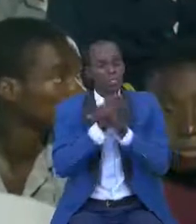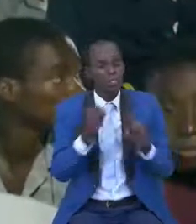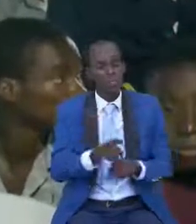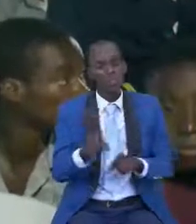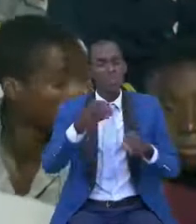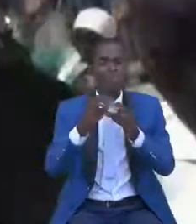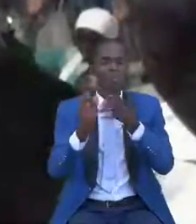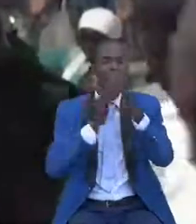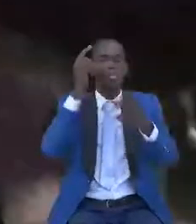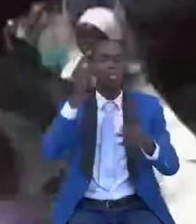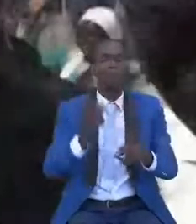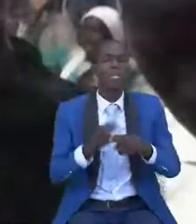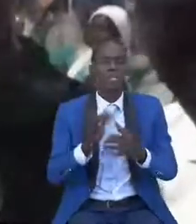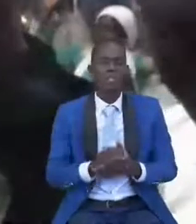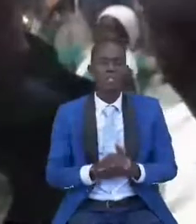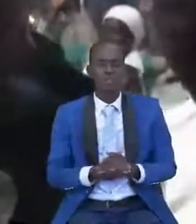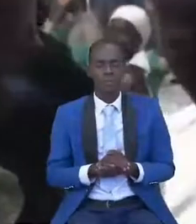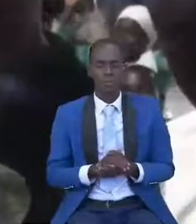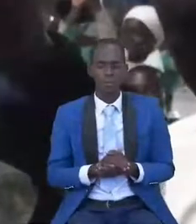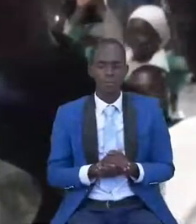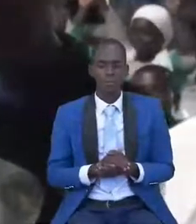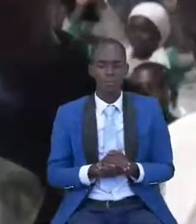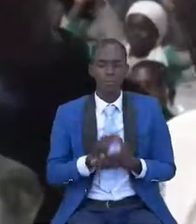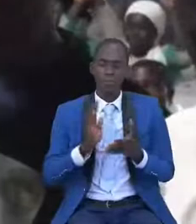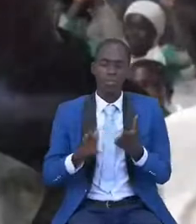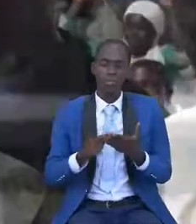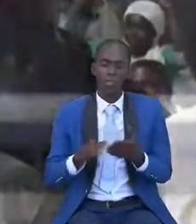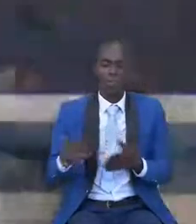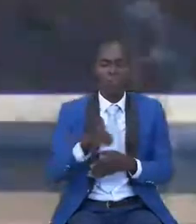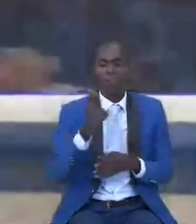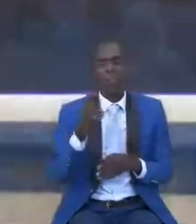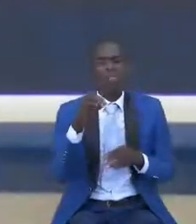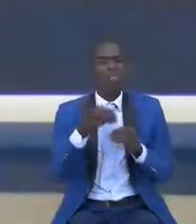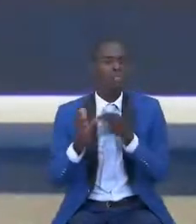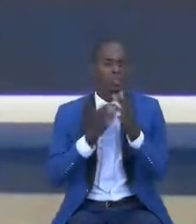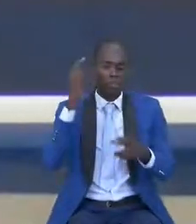sauveur. Seigneur, sauve-les au nom de Jésus.